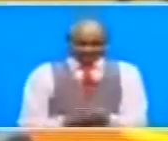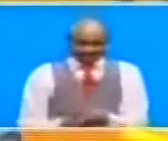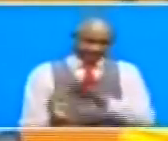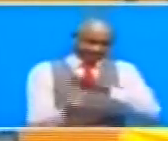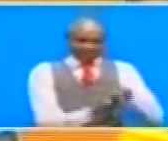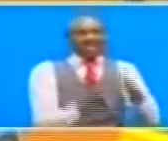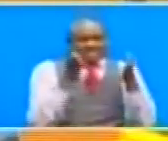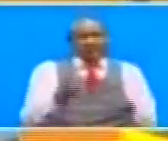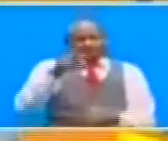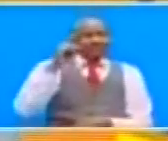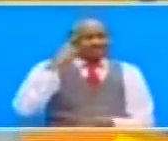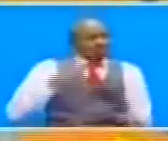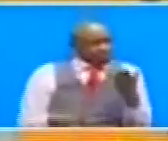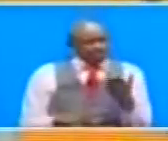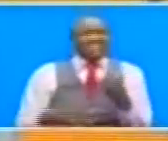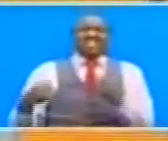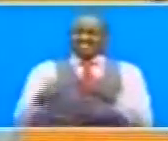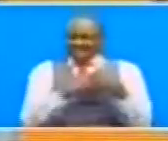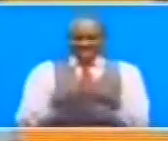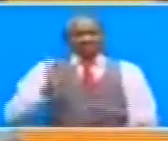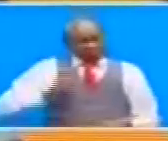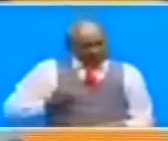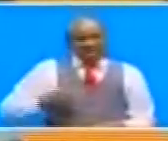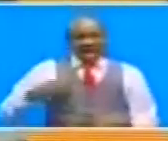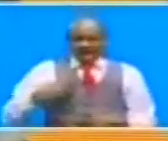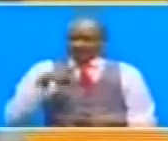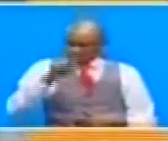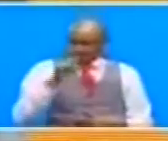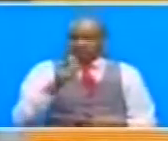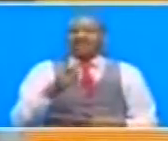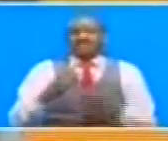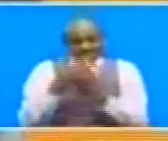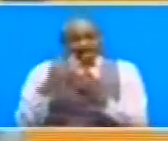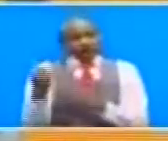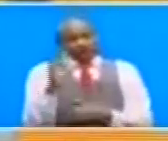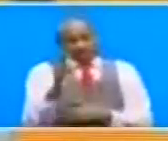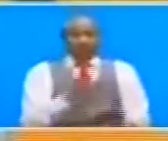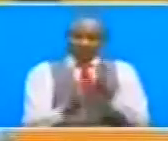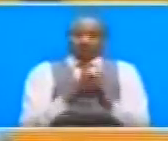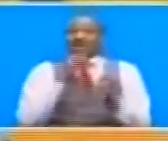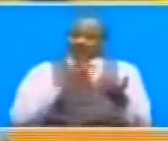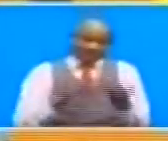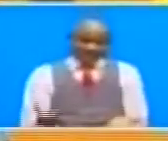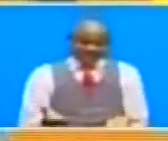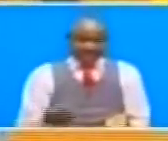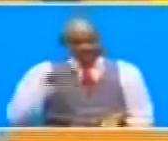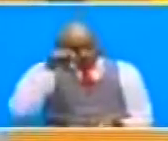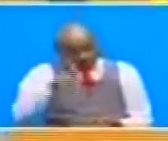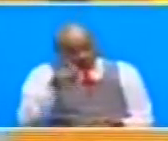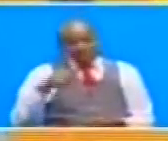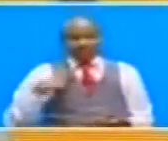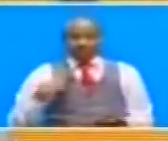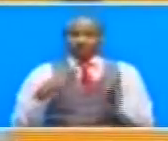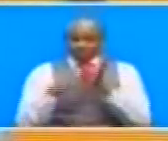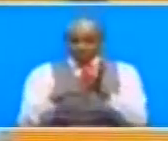Je, mtazamaji, umewahi kutafakari changamoto wanazopitia kina mama ambao huwalea watoto wao bila uume zao? Ndiposa leo kwenye makala